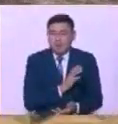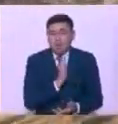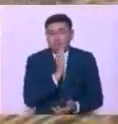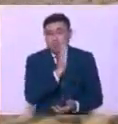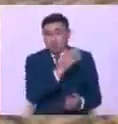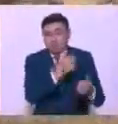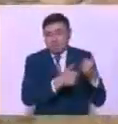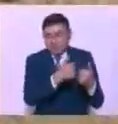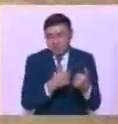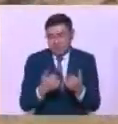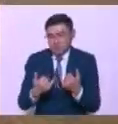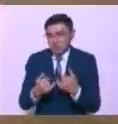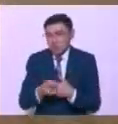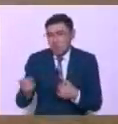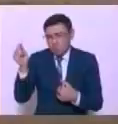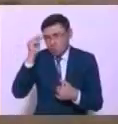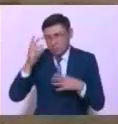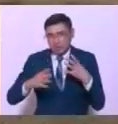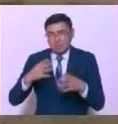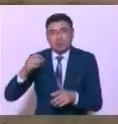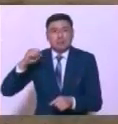соревнованиям на улице